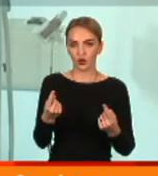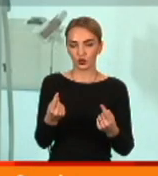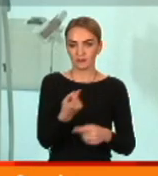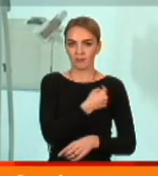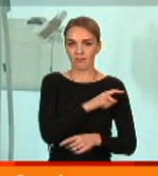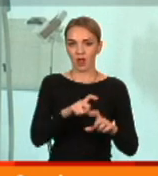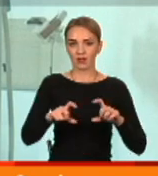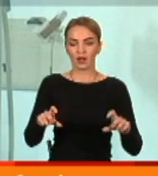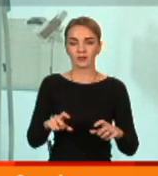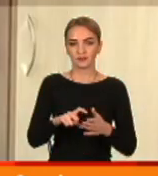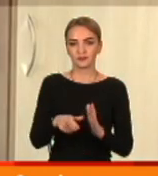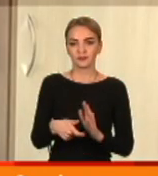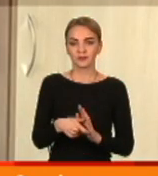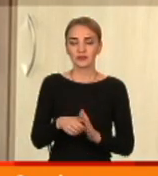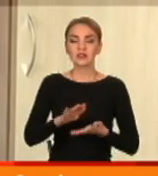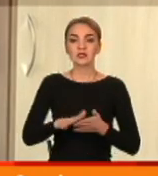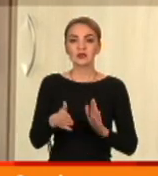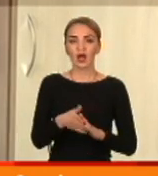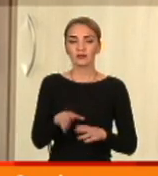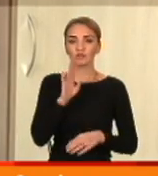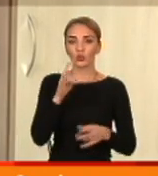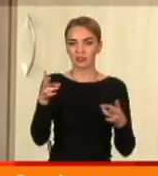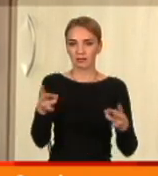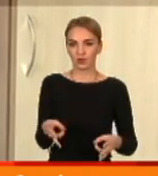палати. Стан потерпілої